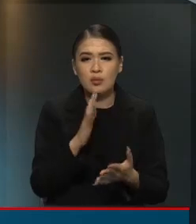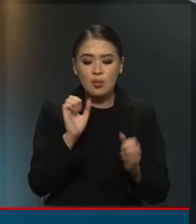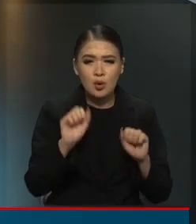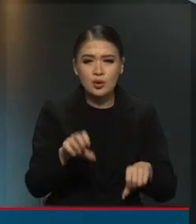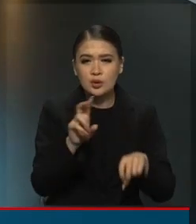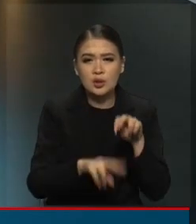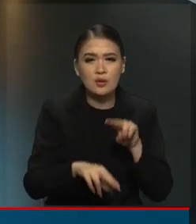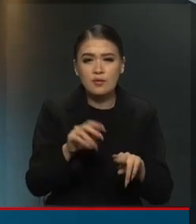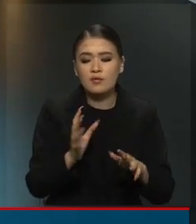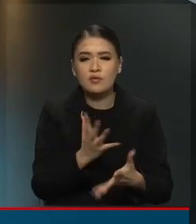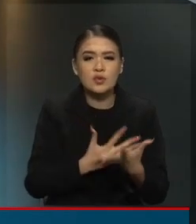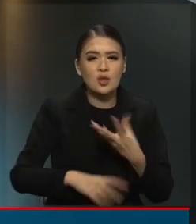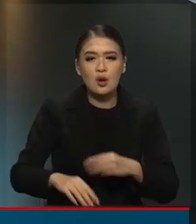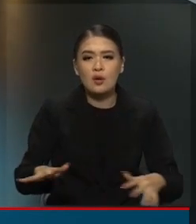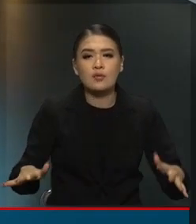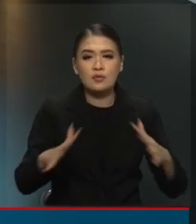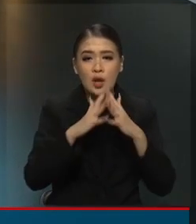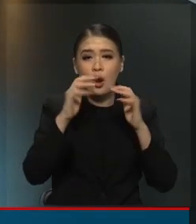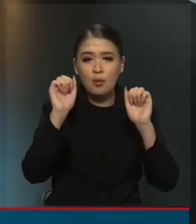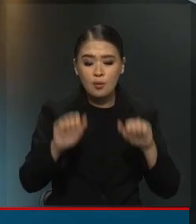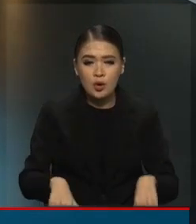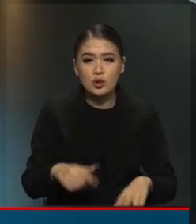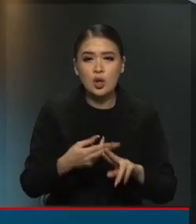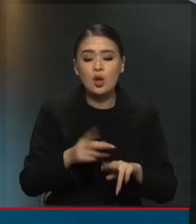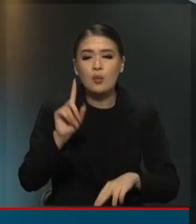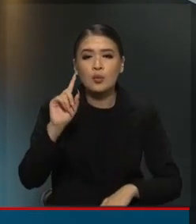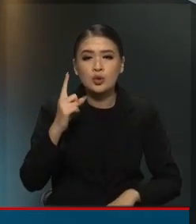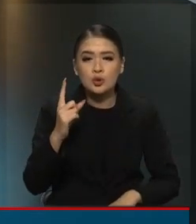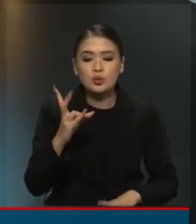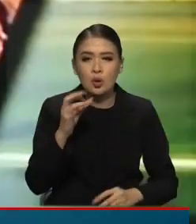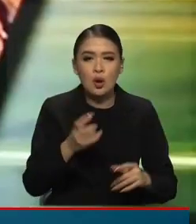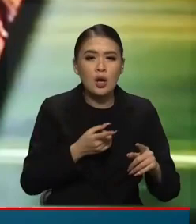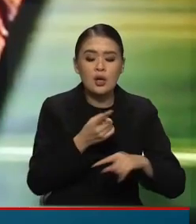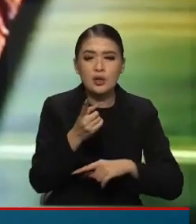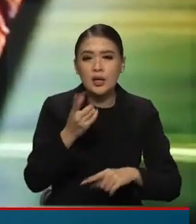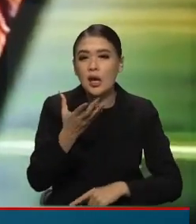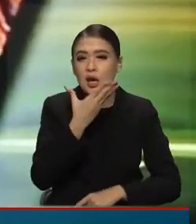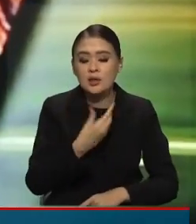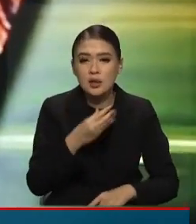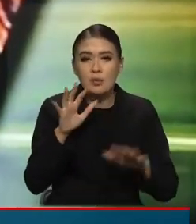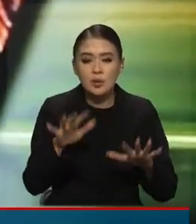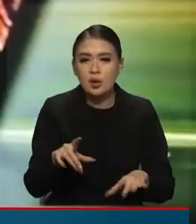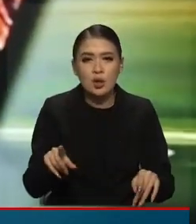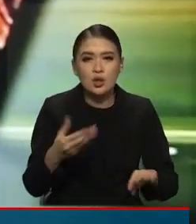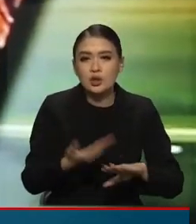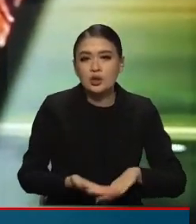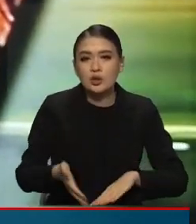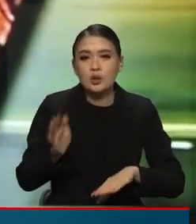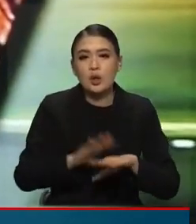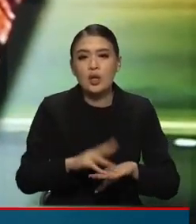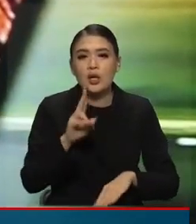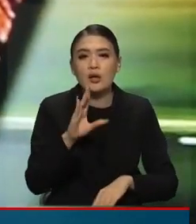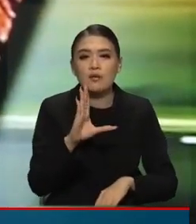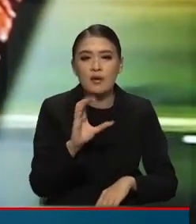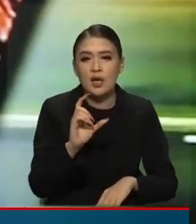бы, вадирам, как в Иордании. Но почему-то добраться в наши красивые места — это целый квест. Вот инфраструктура